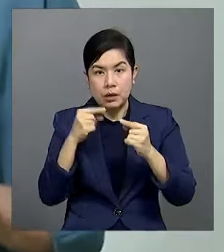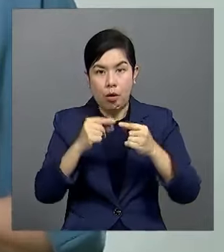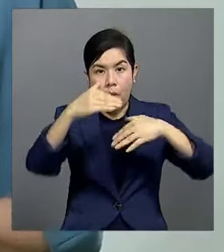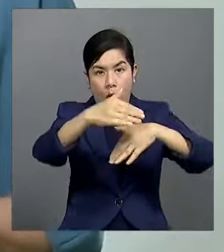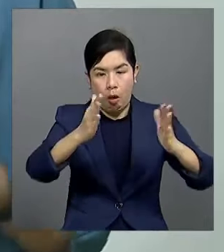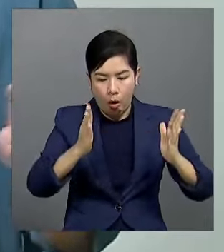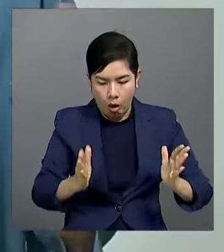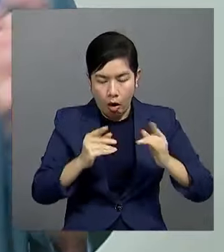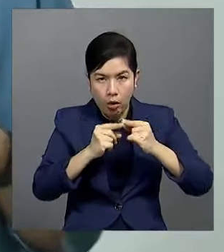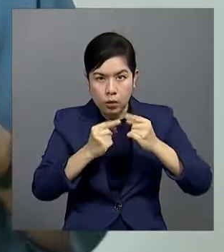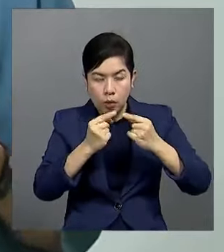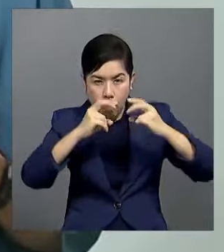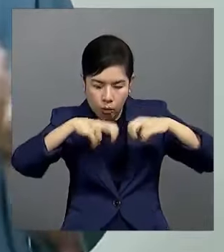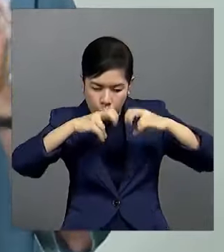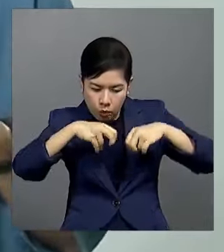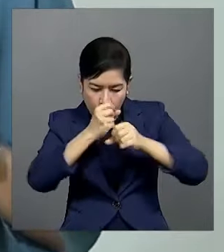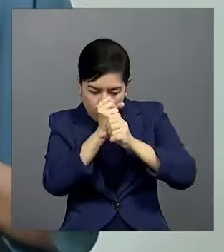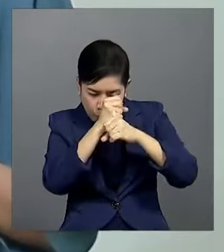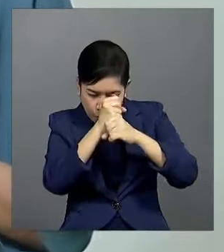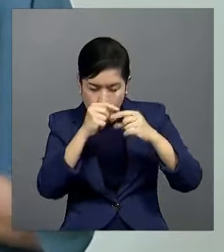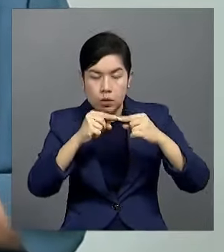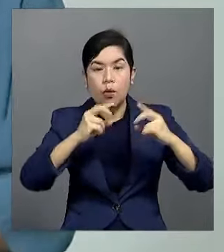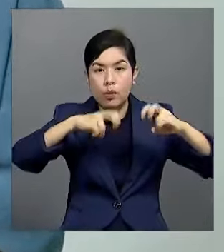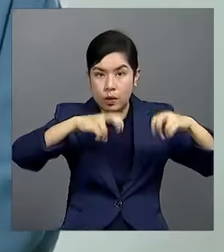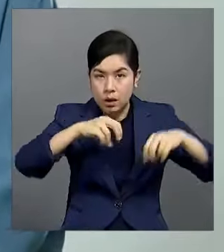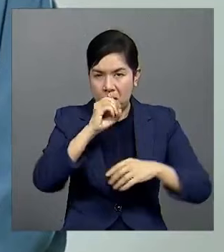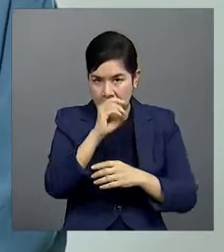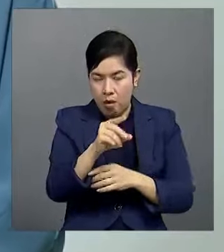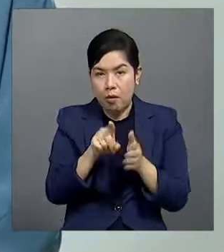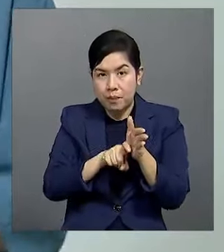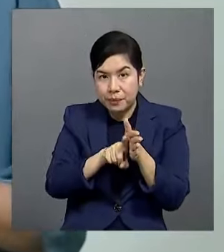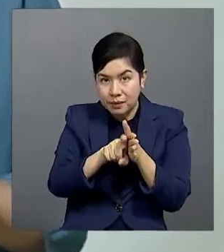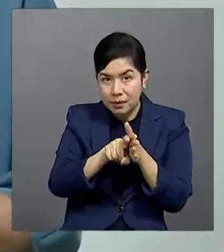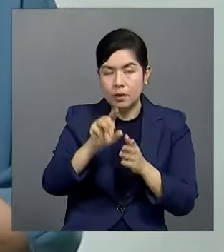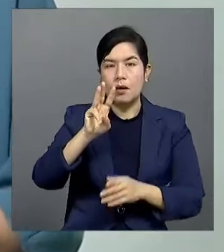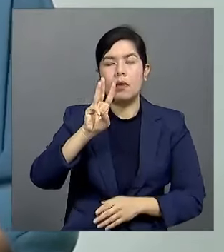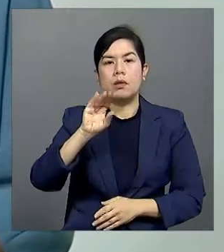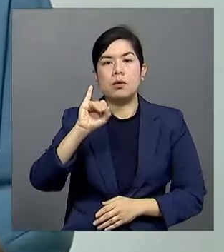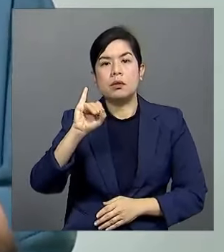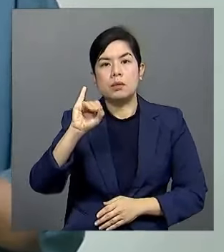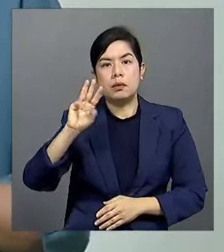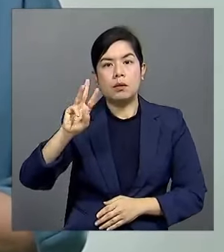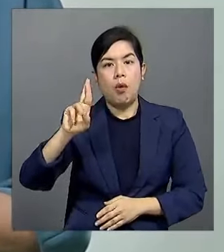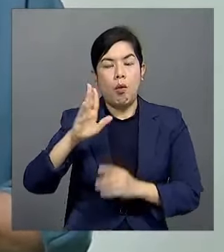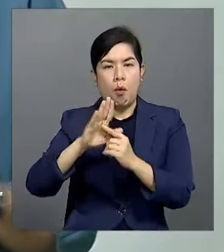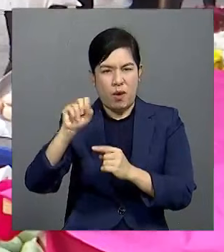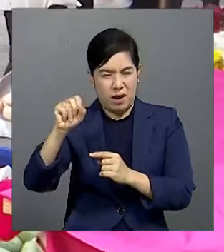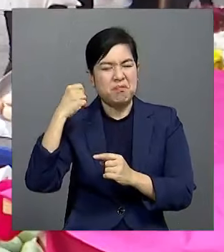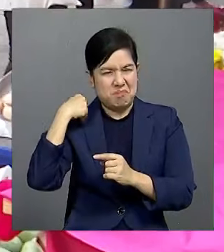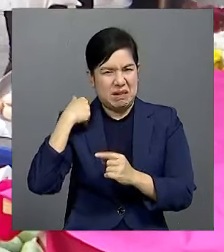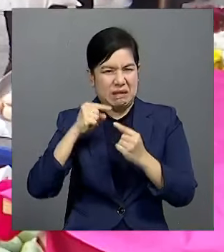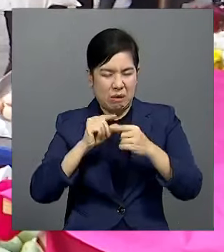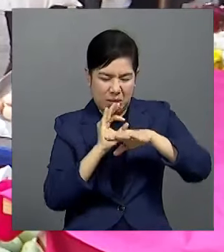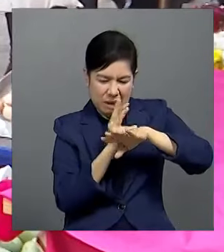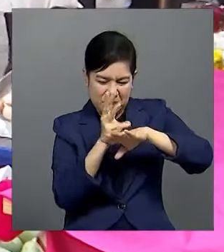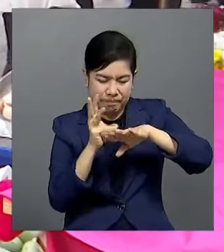ทียบวัสดุว่าตัวไวรัสเนี่ยมันเกาะบนวัสดุพื้นผิวต่างๆเนี่ยได้นานมากน้อยแค่ไหนเขาพบว่าเก